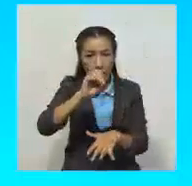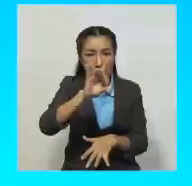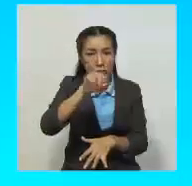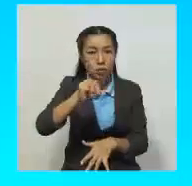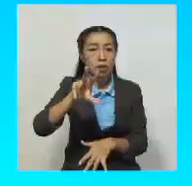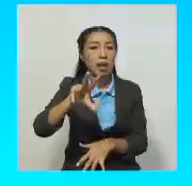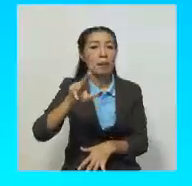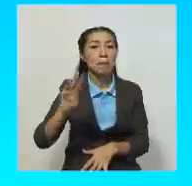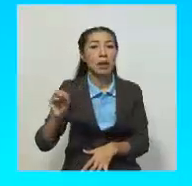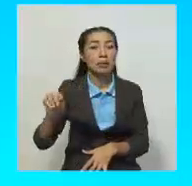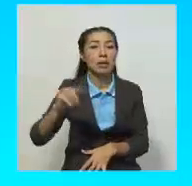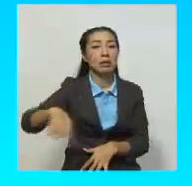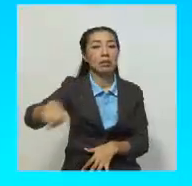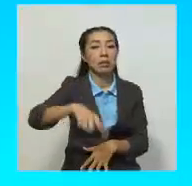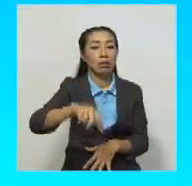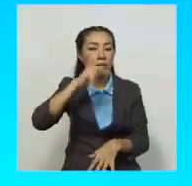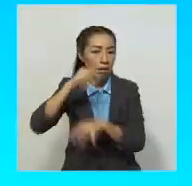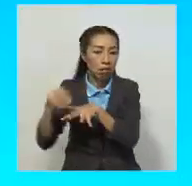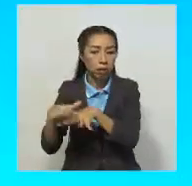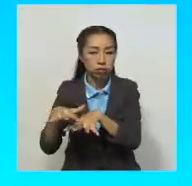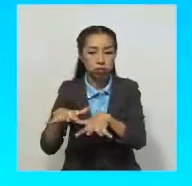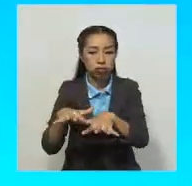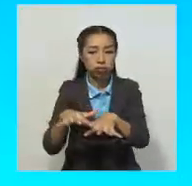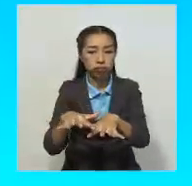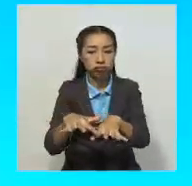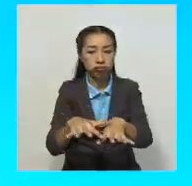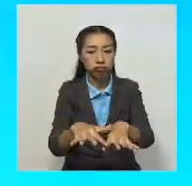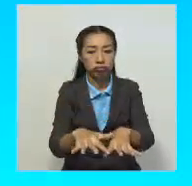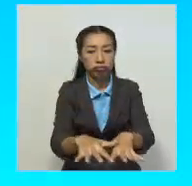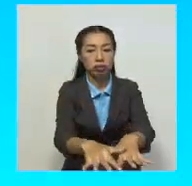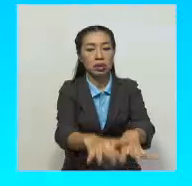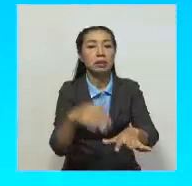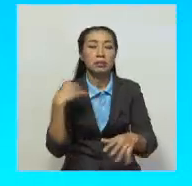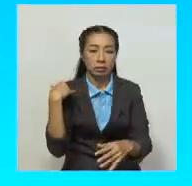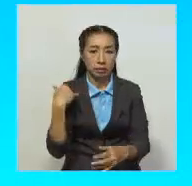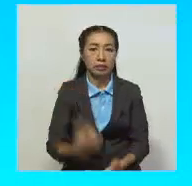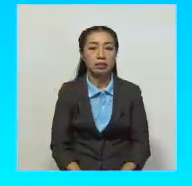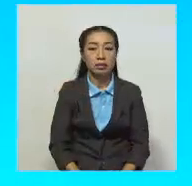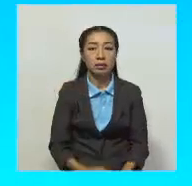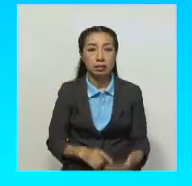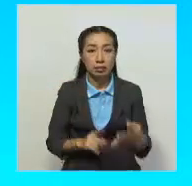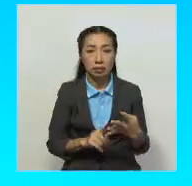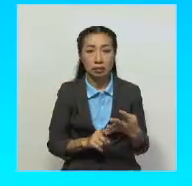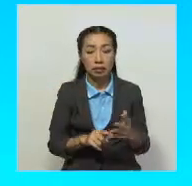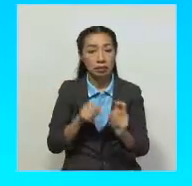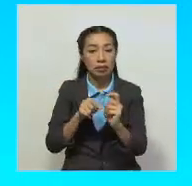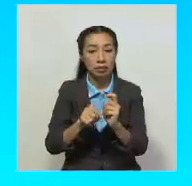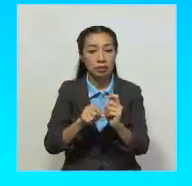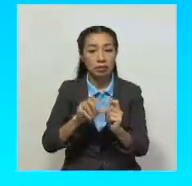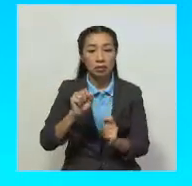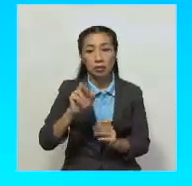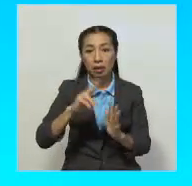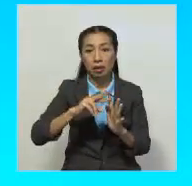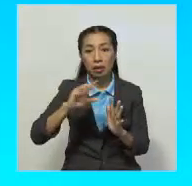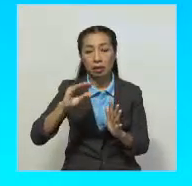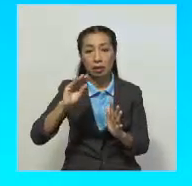ตรตรงนี้ก็ทำให้เกิดน้ำหลากชั่วขณะไหลผ่านลงพื้นที่ลุ่มต่ำตอนล่างค่ะอีกอำเภอหนึ่งนะคะก็คือที่อำเภอสะโบด